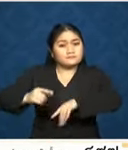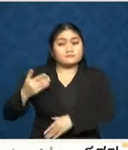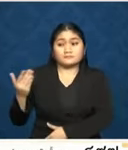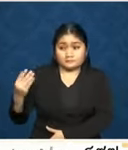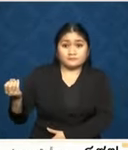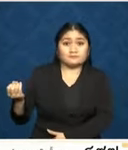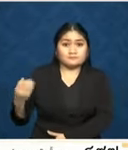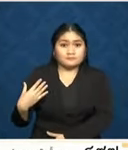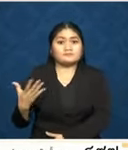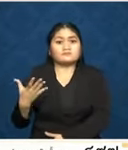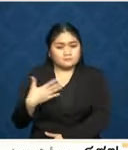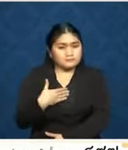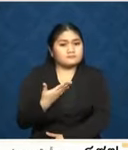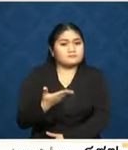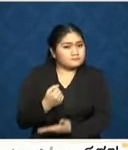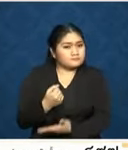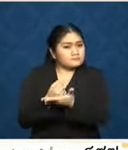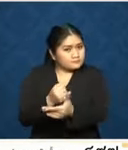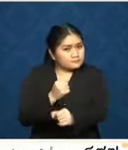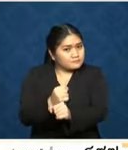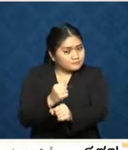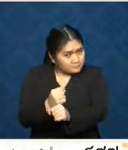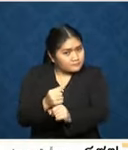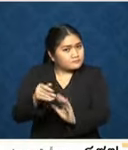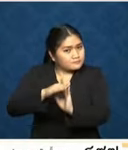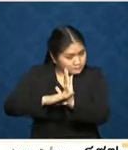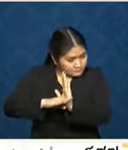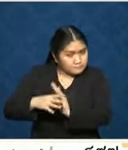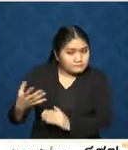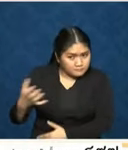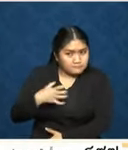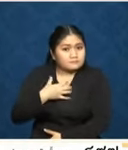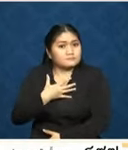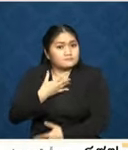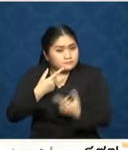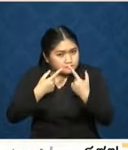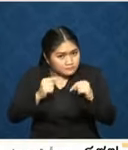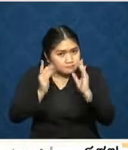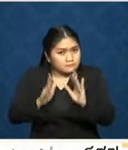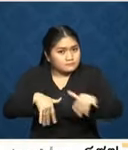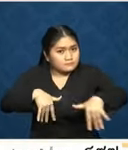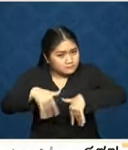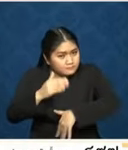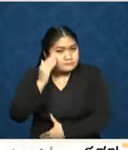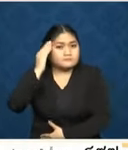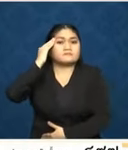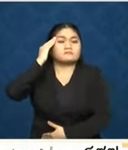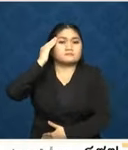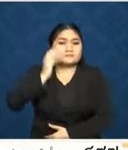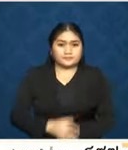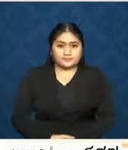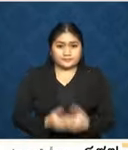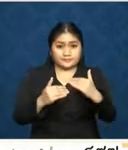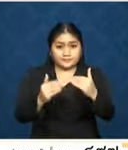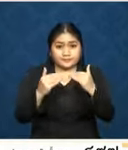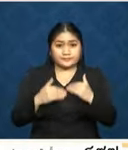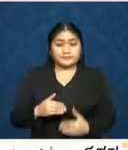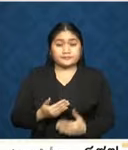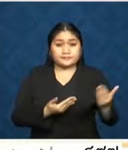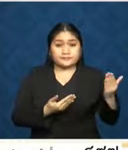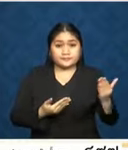ถึงนะครับช่วยเร่งรัดอย่างน้อยก็ตอบให้พี่น้องประชาชนได้ทราบด้วยครับต่อไปขอเชิญ